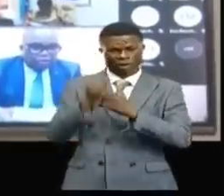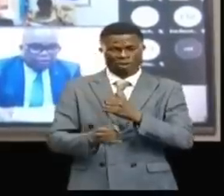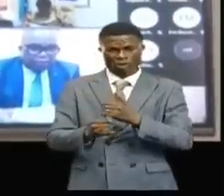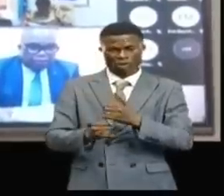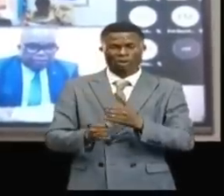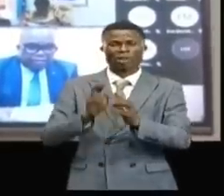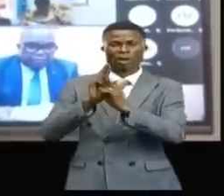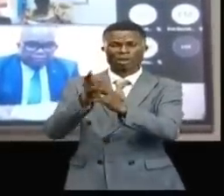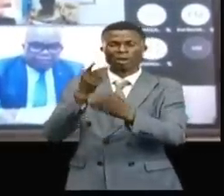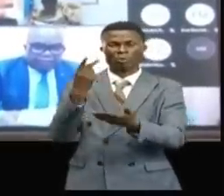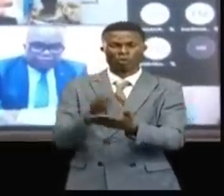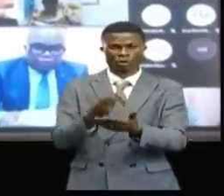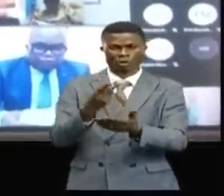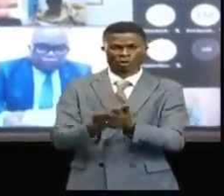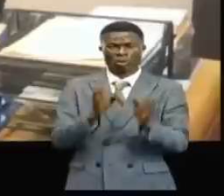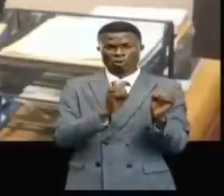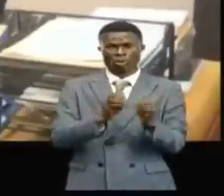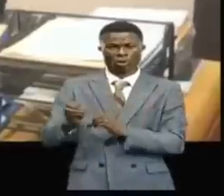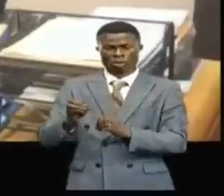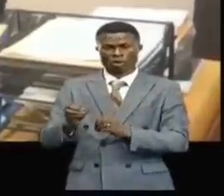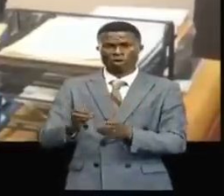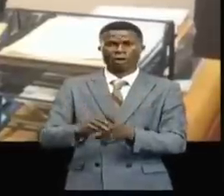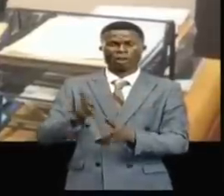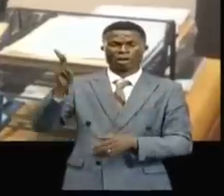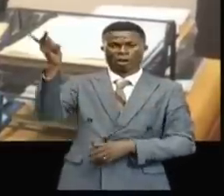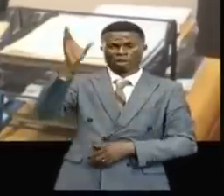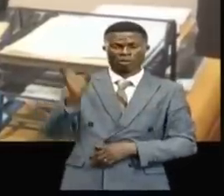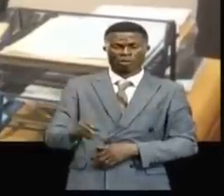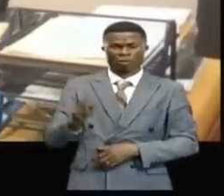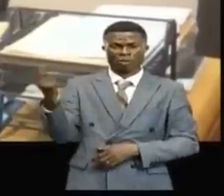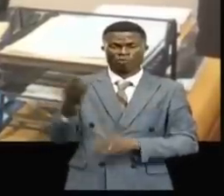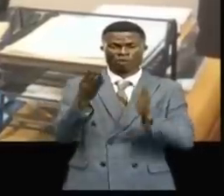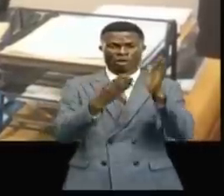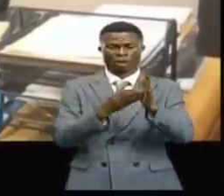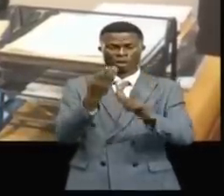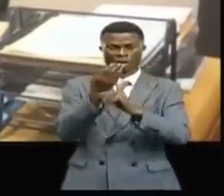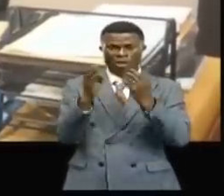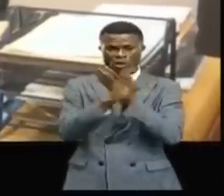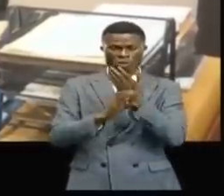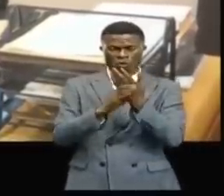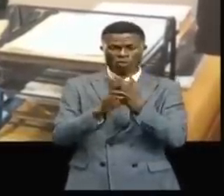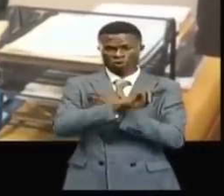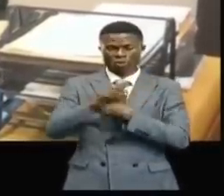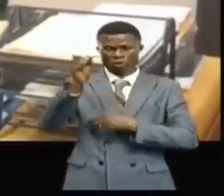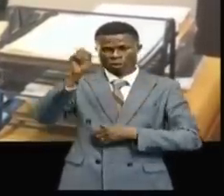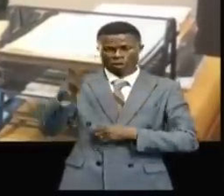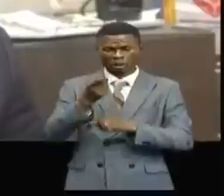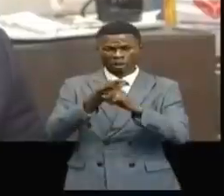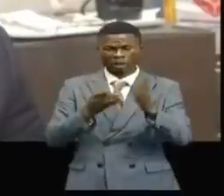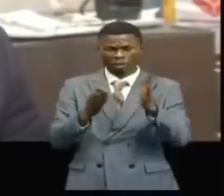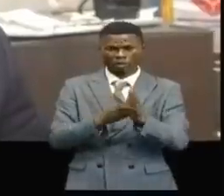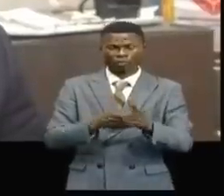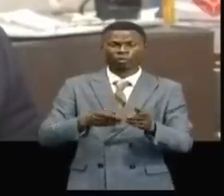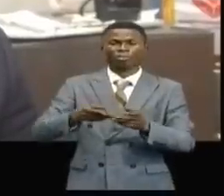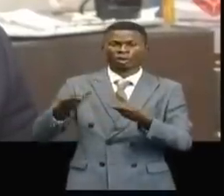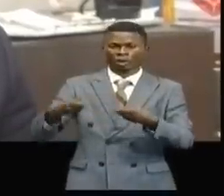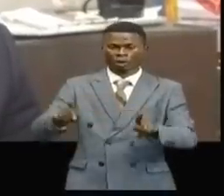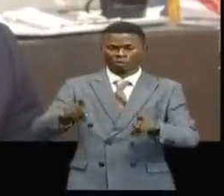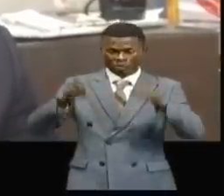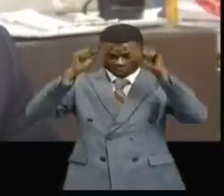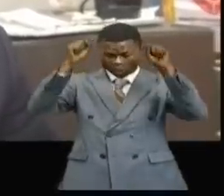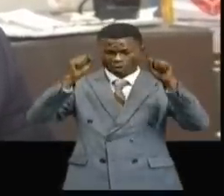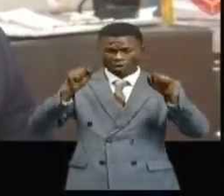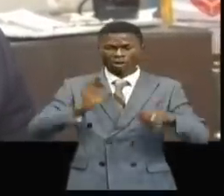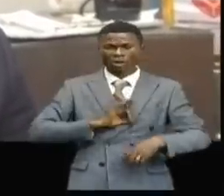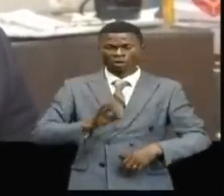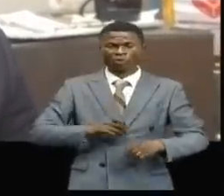États généraux des sports organisés à Kisantu du 29 août au 3 septembre 2022 sous le haut patronage du président de la République.